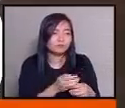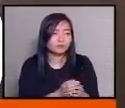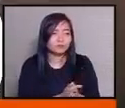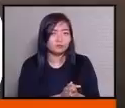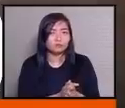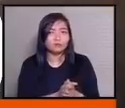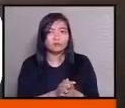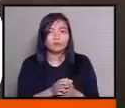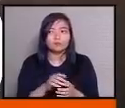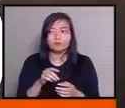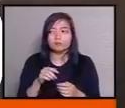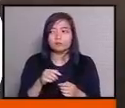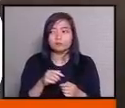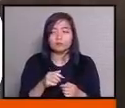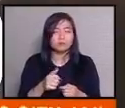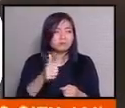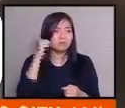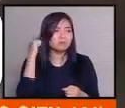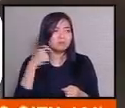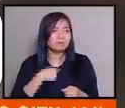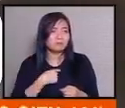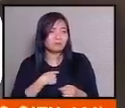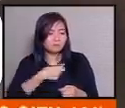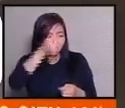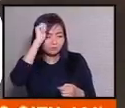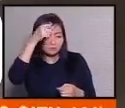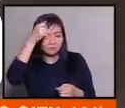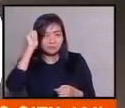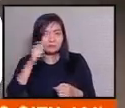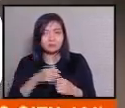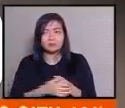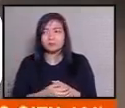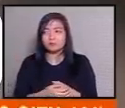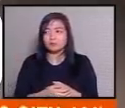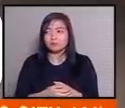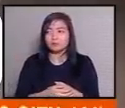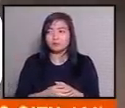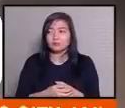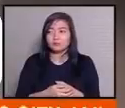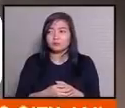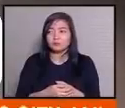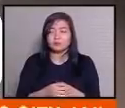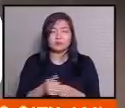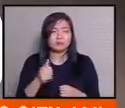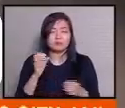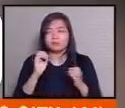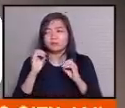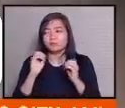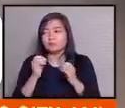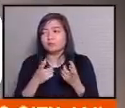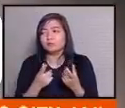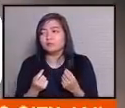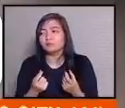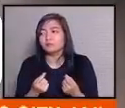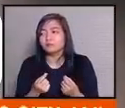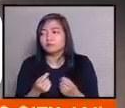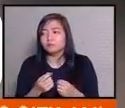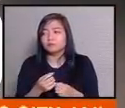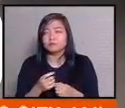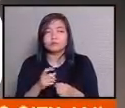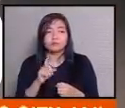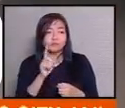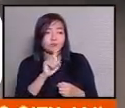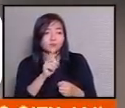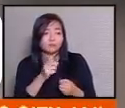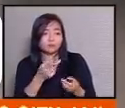ako dila pinaligo. Kahit ba sakit na yung kamay ko, ginawa ko. Sabi ko, baka may mangyari sa akin dito